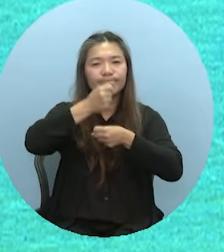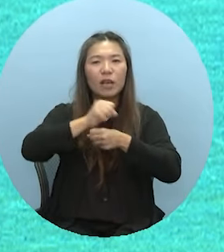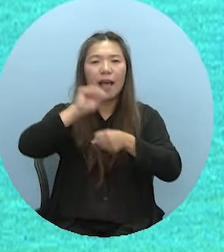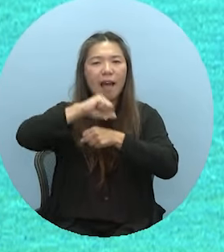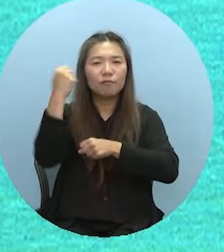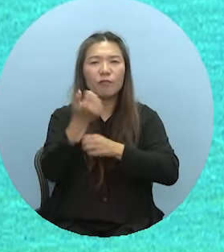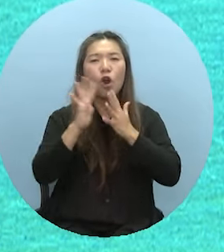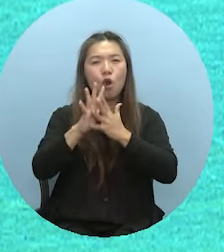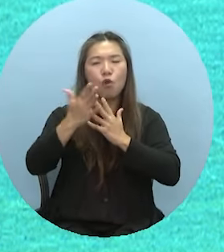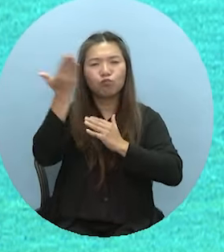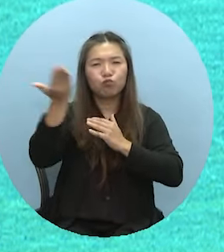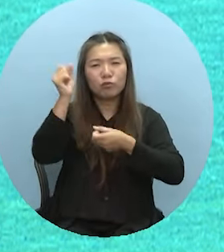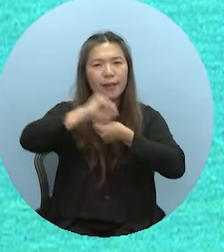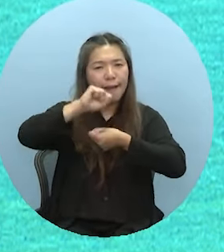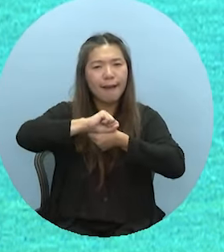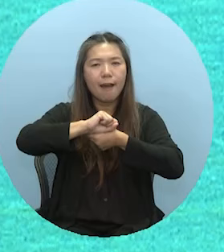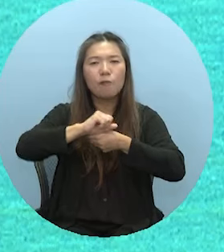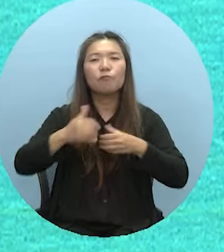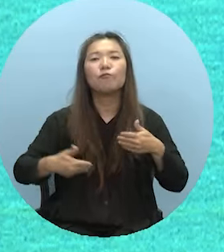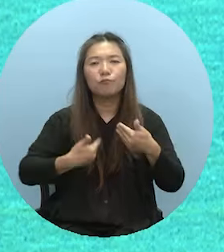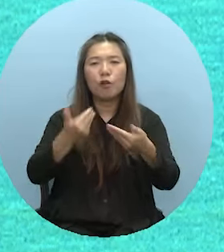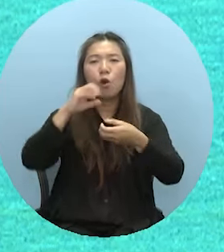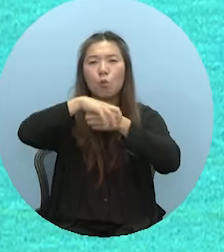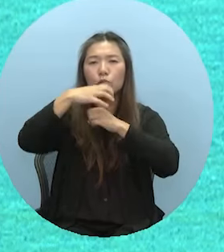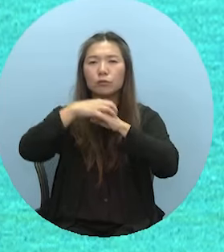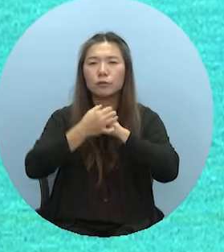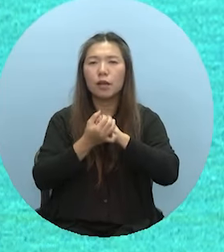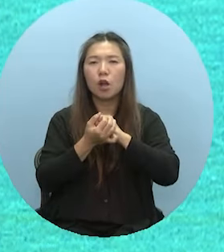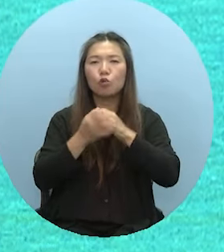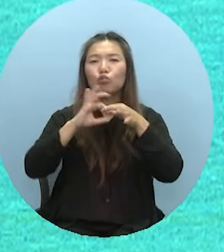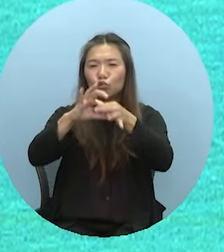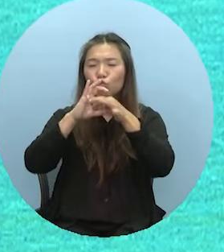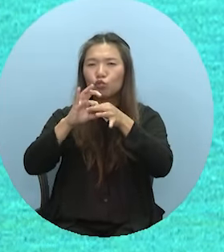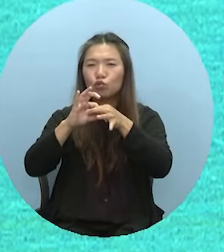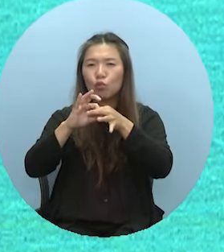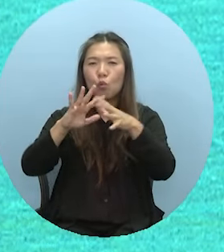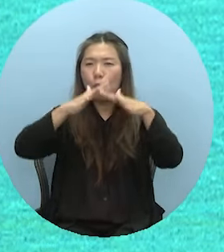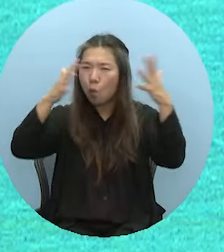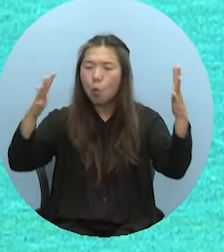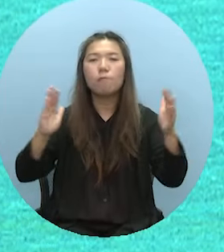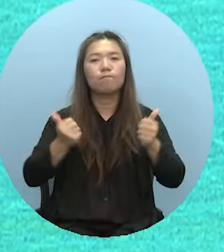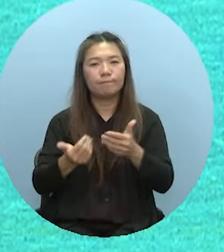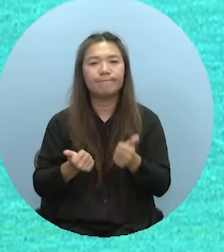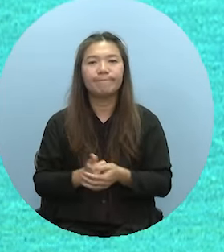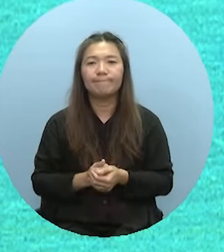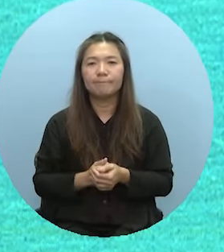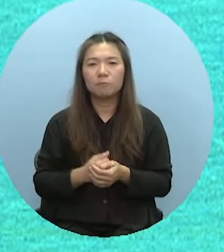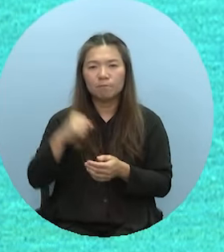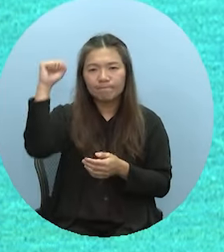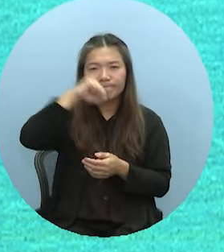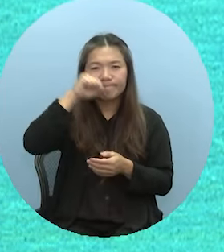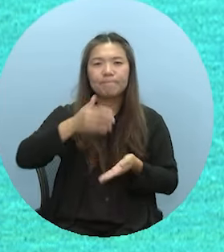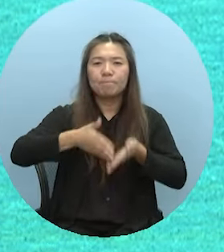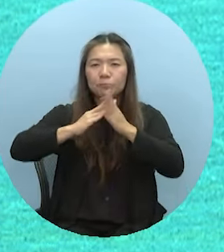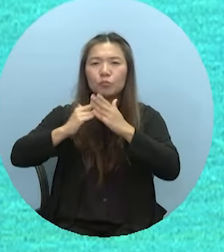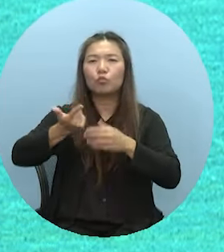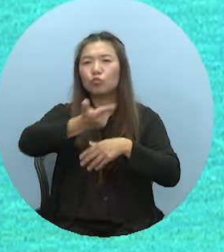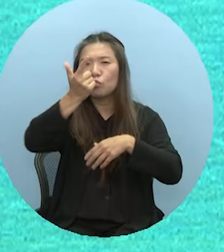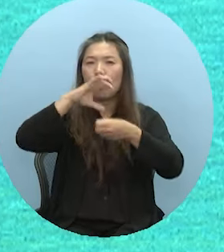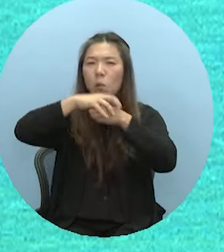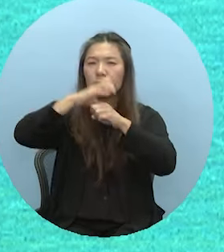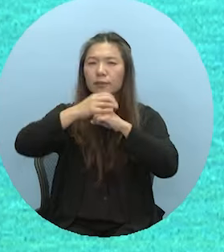快旅遊業態升級，並發揮國際聯繫港的優勢，積極舉辦各